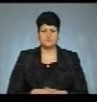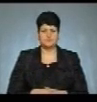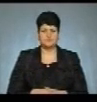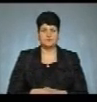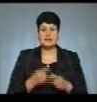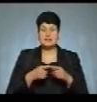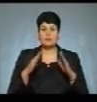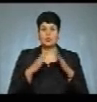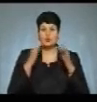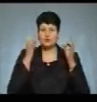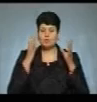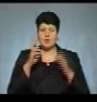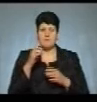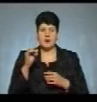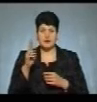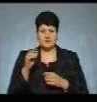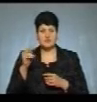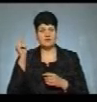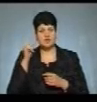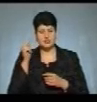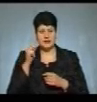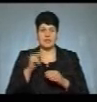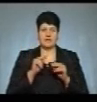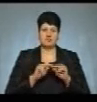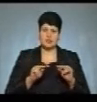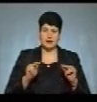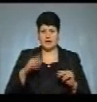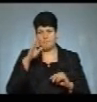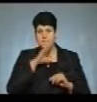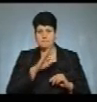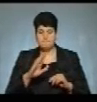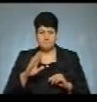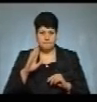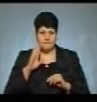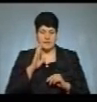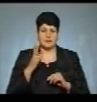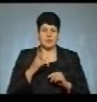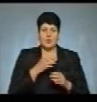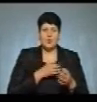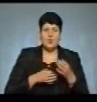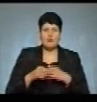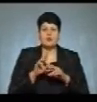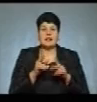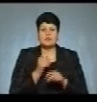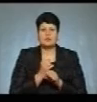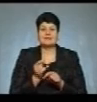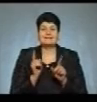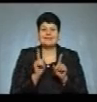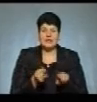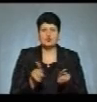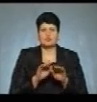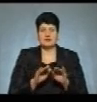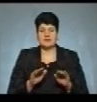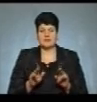Це будинок культури у Байківцях. Вчителі, батьки учнів і представники громадської організації «Центр UA» обговорюють, як зробити так, щоб діти